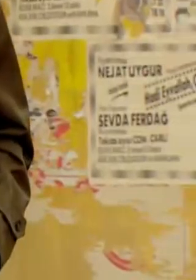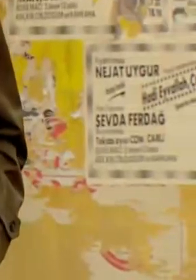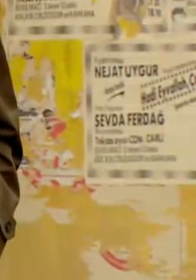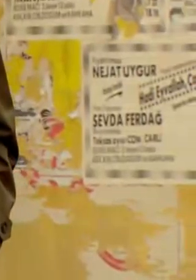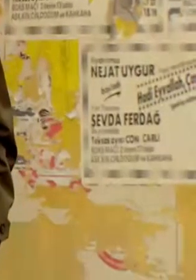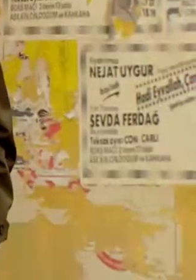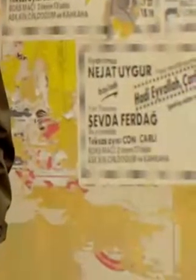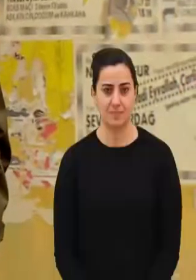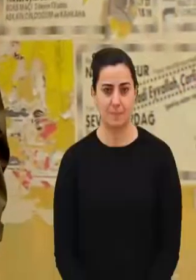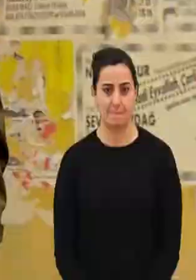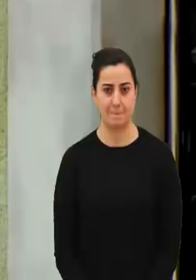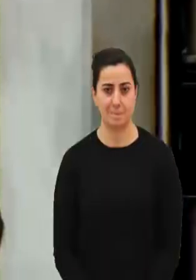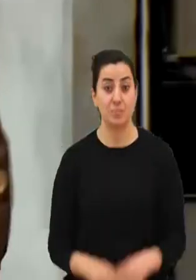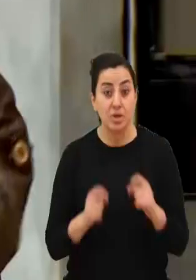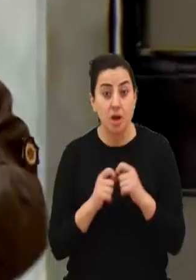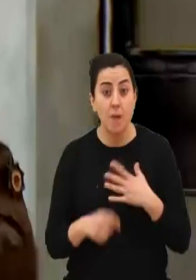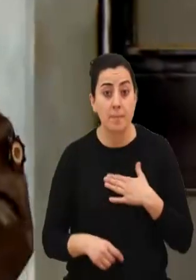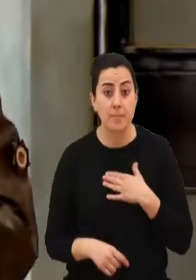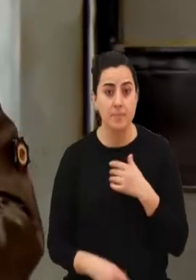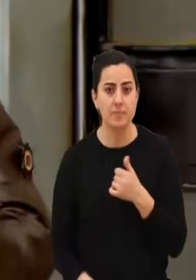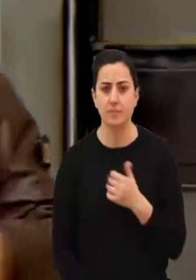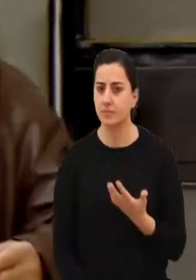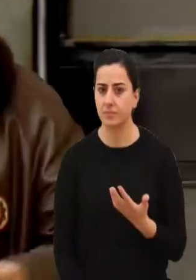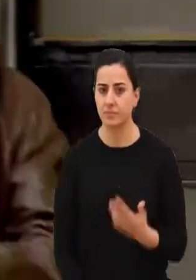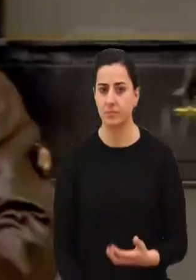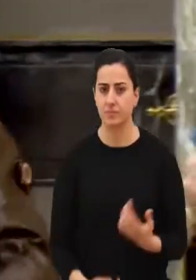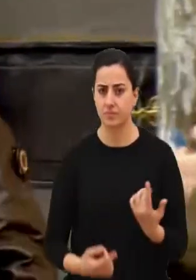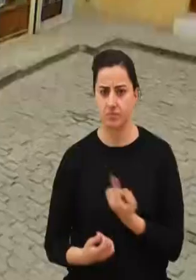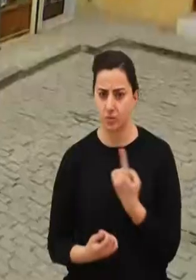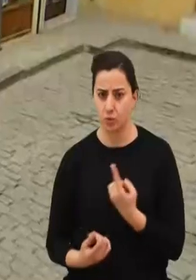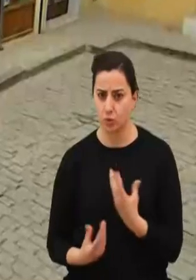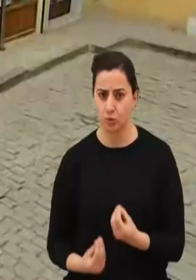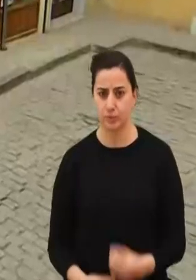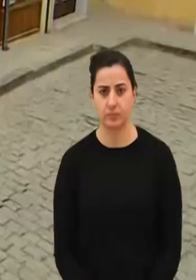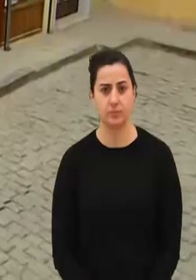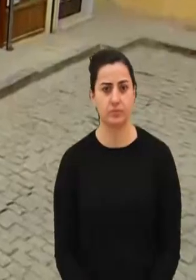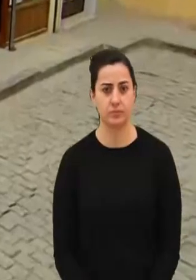yoğunlaşmış. Bekir abi! Bismillah. Ne oldu Bekir?